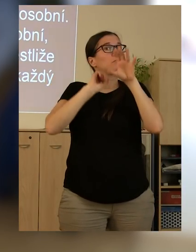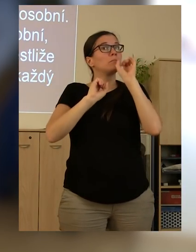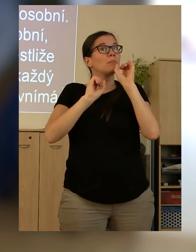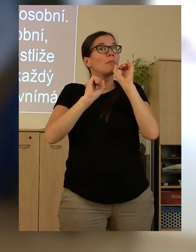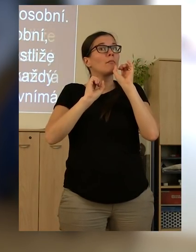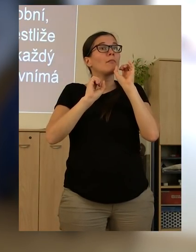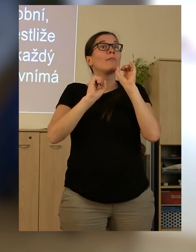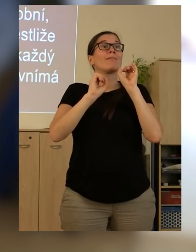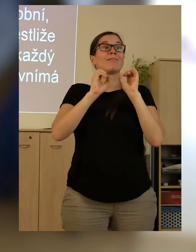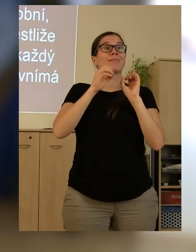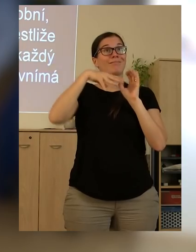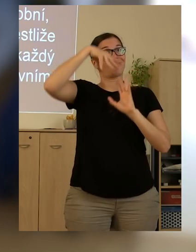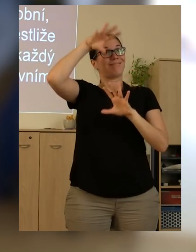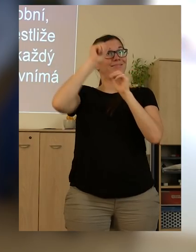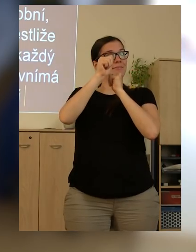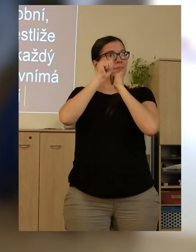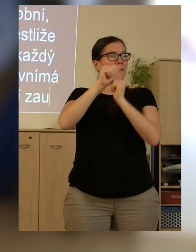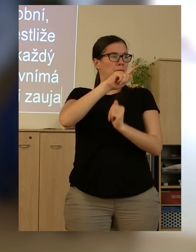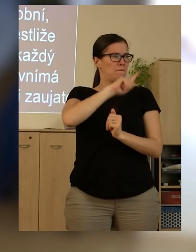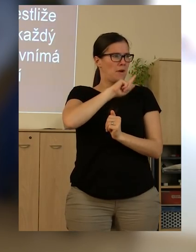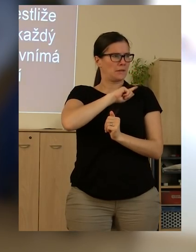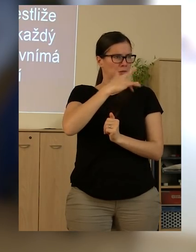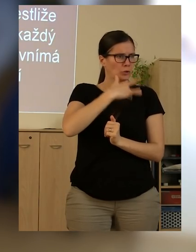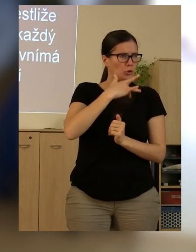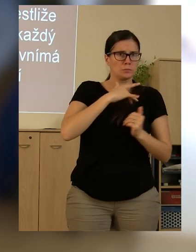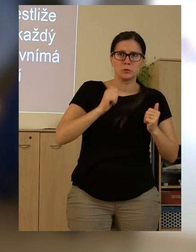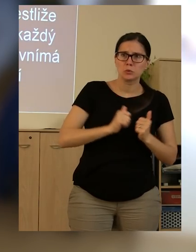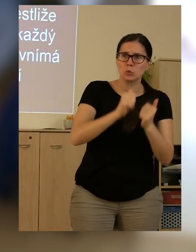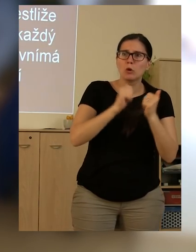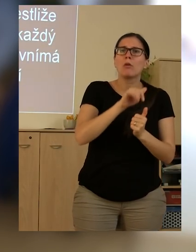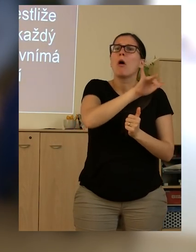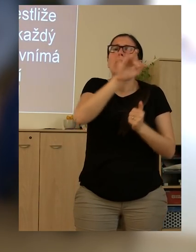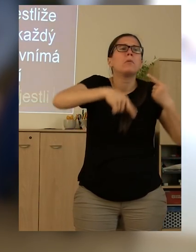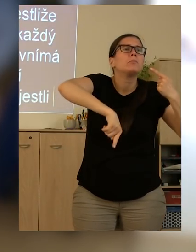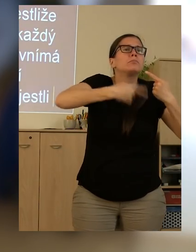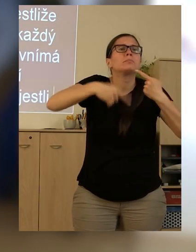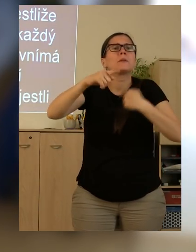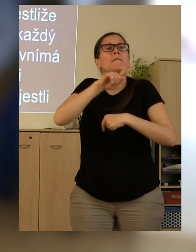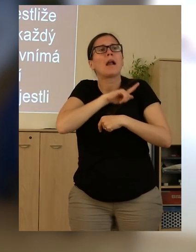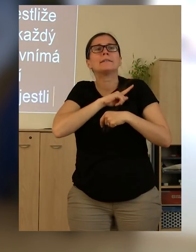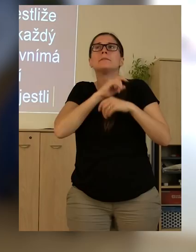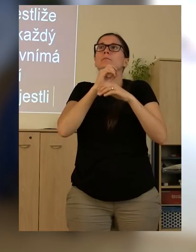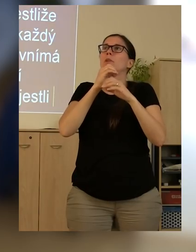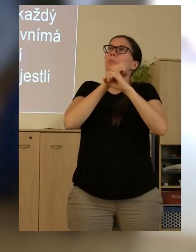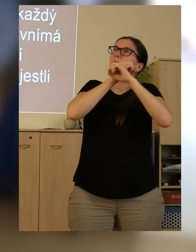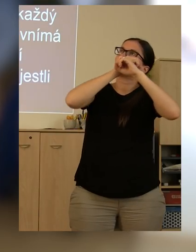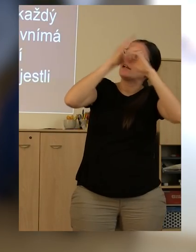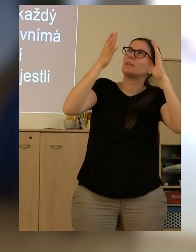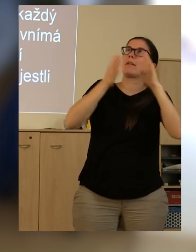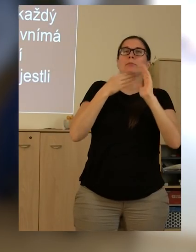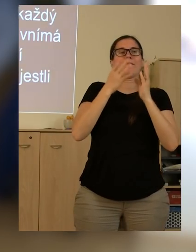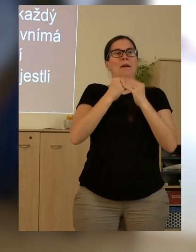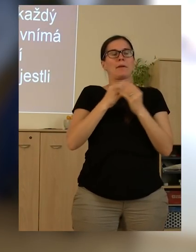svoji osobní zaujatost, tedy představuje si svoji matku, svýho otce,